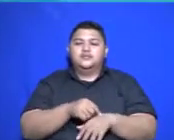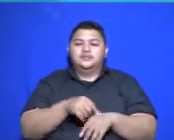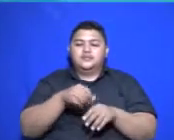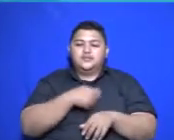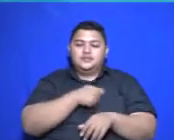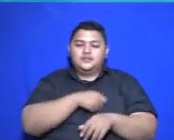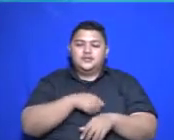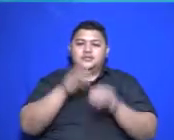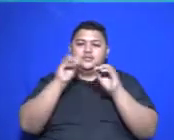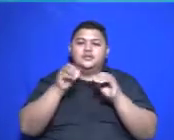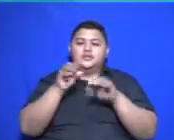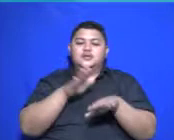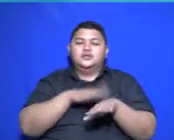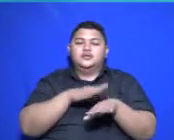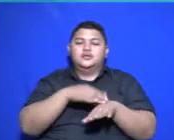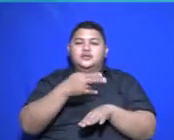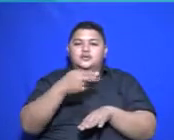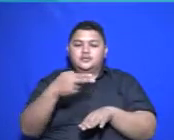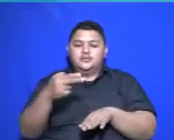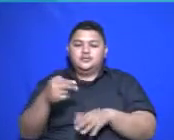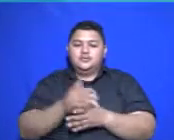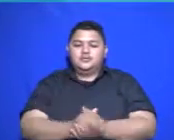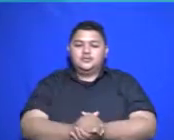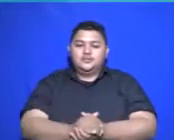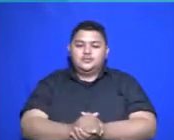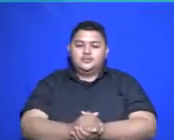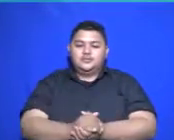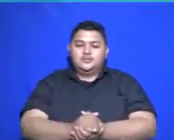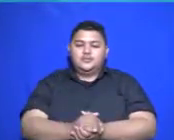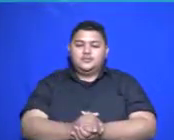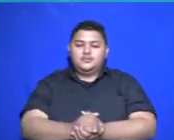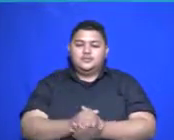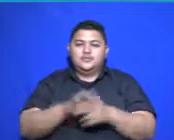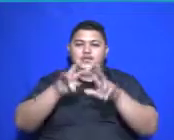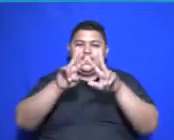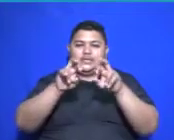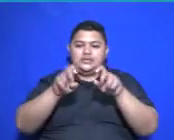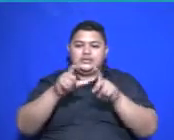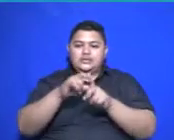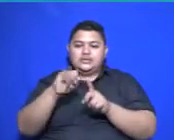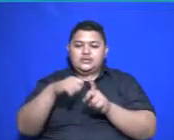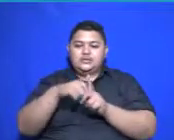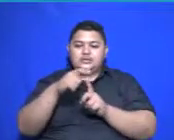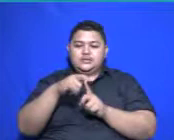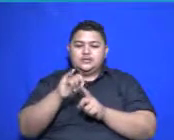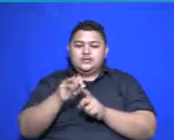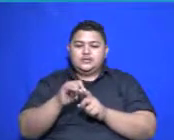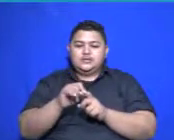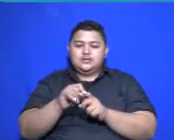Pak. Kemudian Menteri Riset, Teknologi dan Pendidikan Tinggi, Bapak Muhammad Nasir.